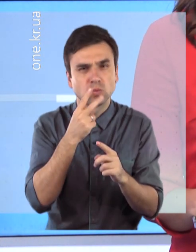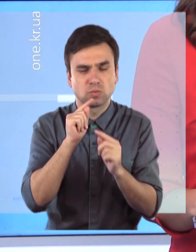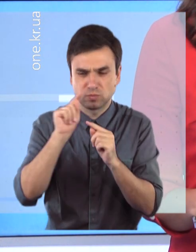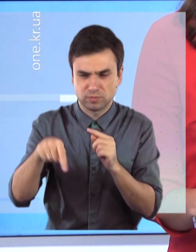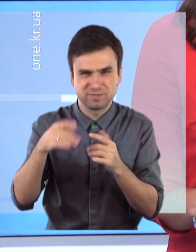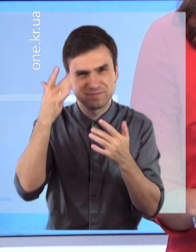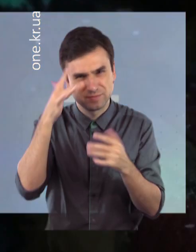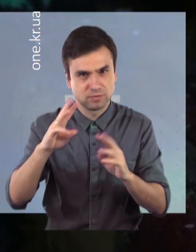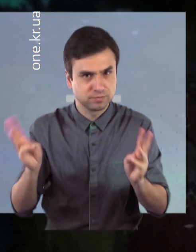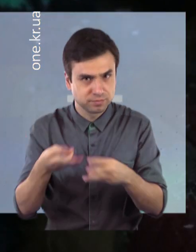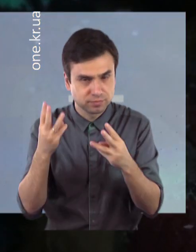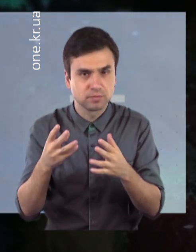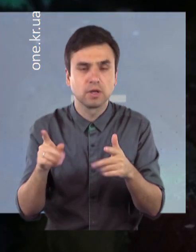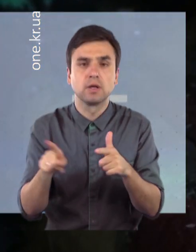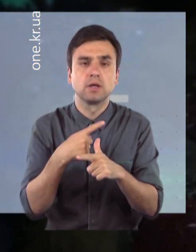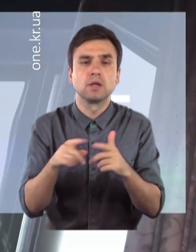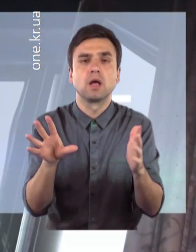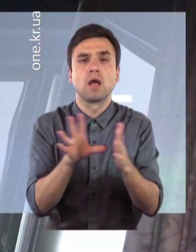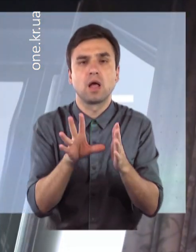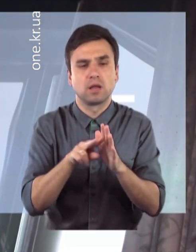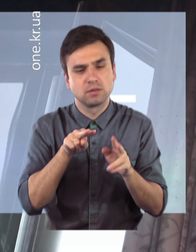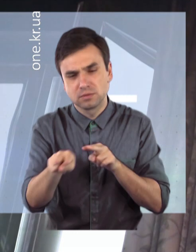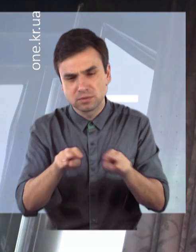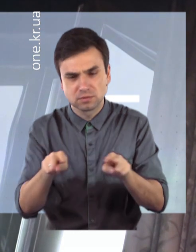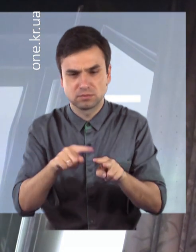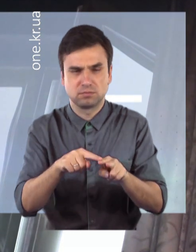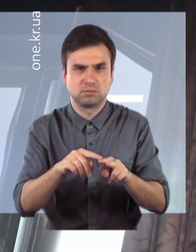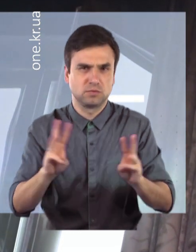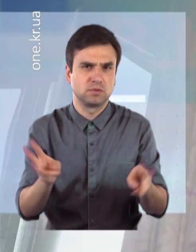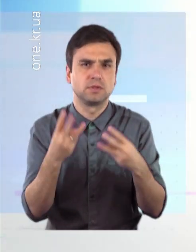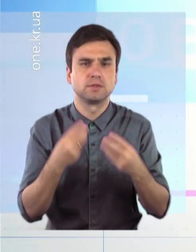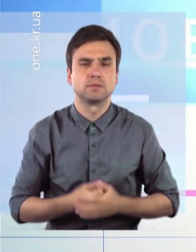інформацією, це необережне поводження з вогнем або електроприладами.